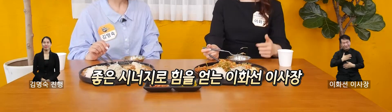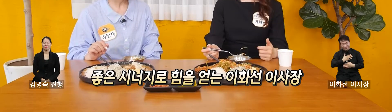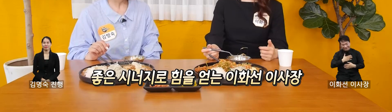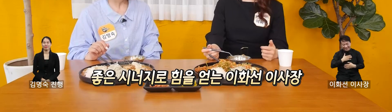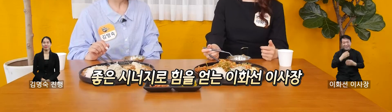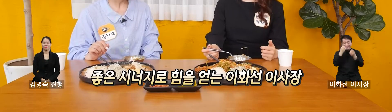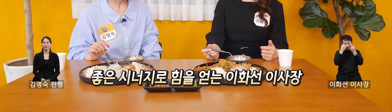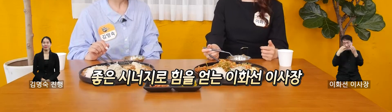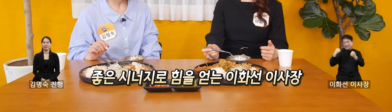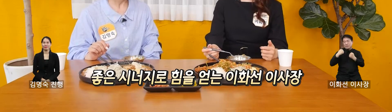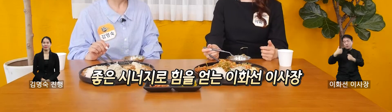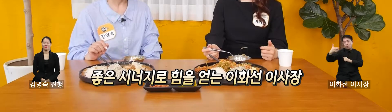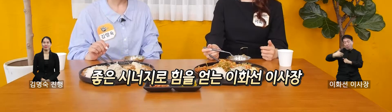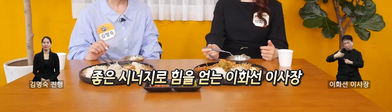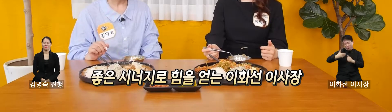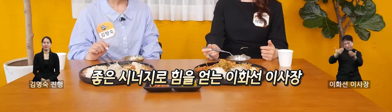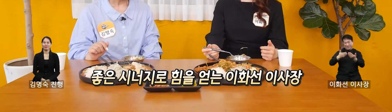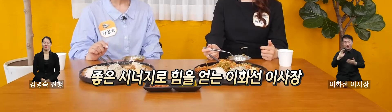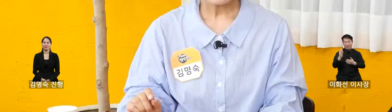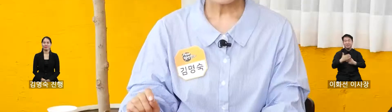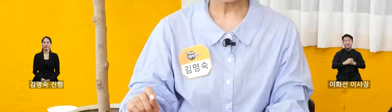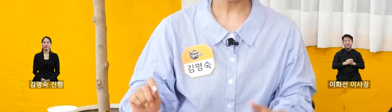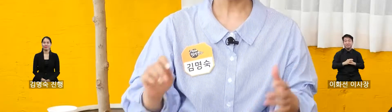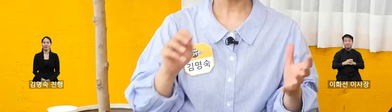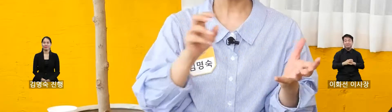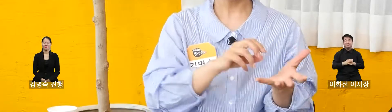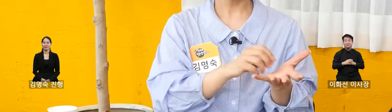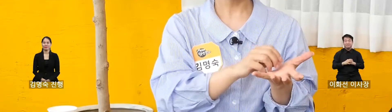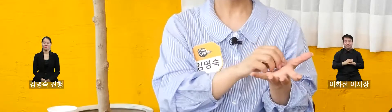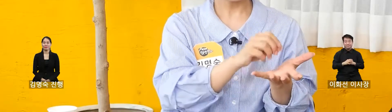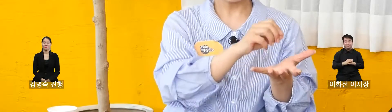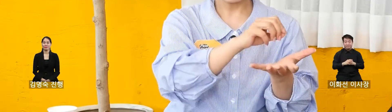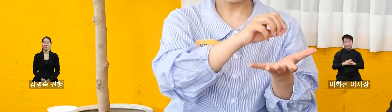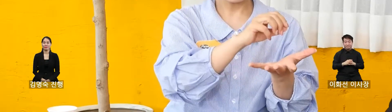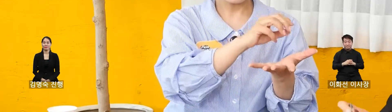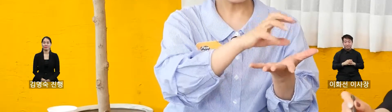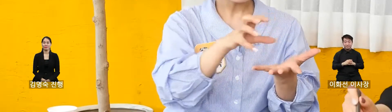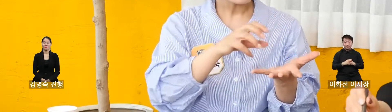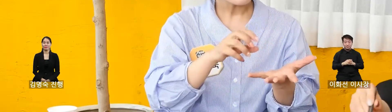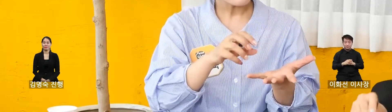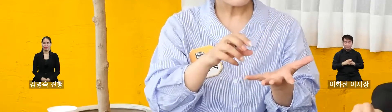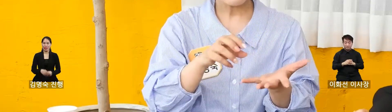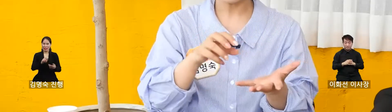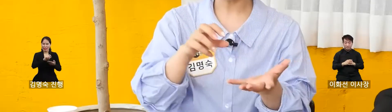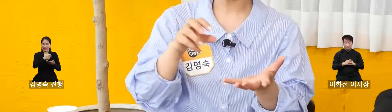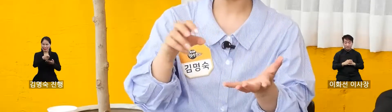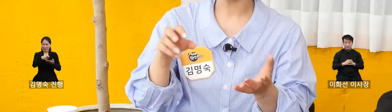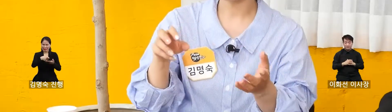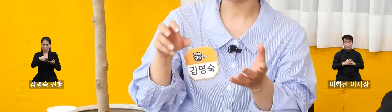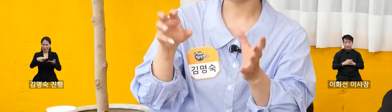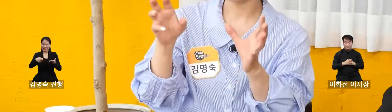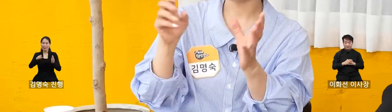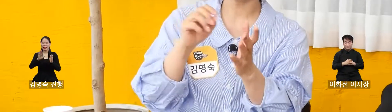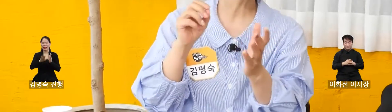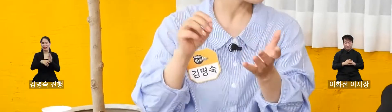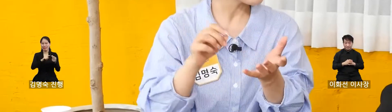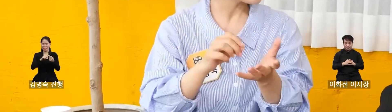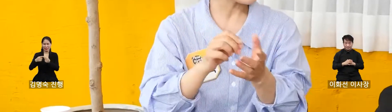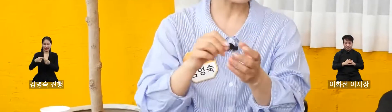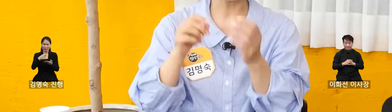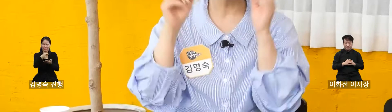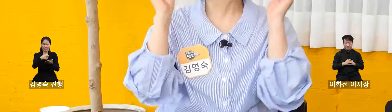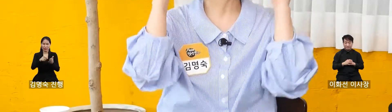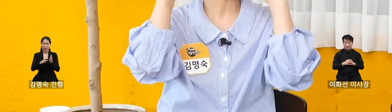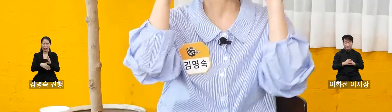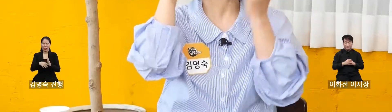새로운 힘을 또 공급받고 그렇습니다. 그런데 그 이렇게 글씨를 쓰다 보면 사실 그렇잖아요. 저도